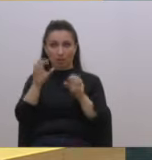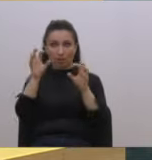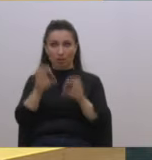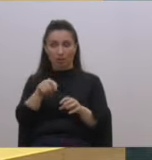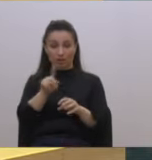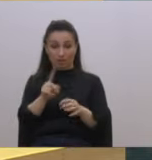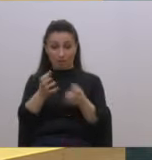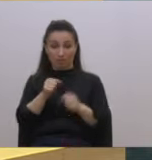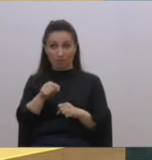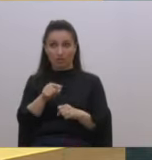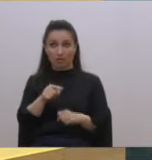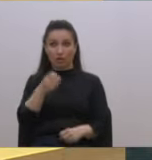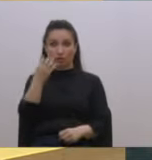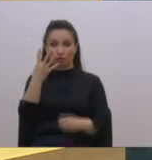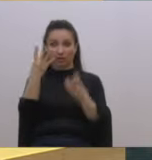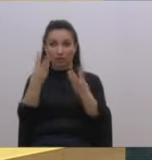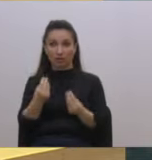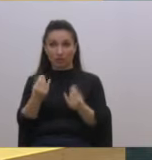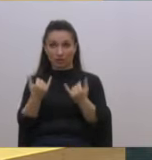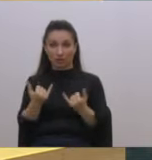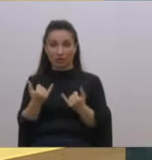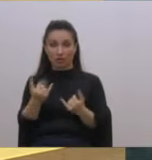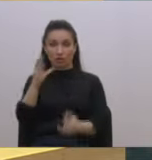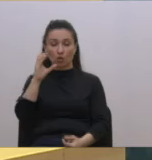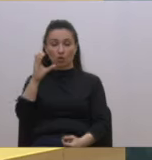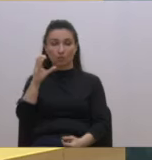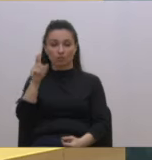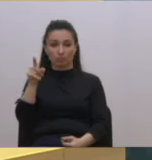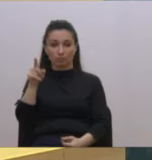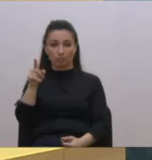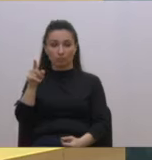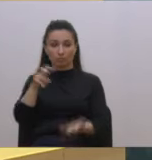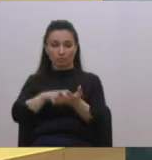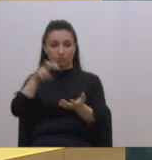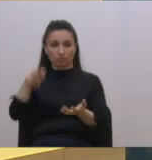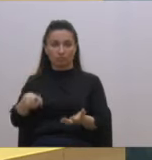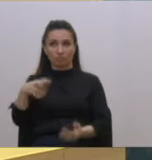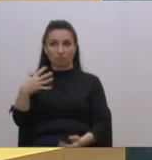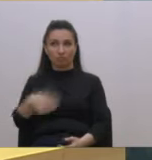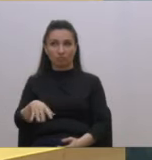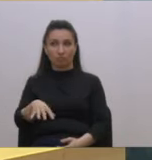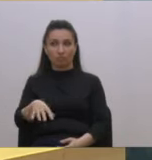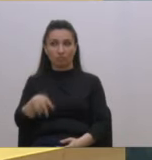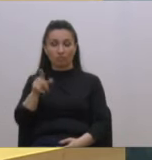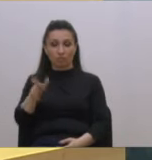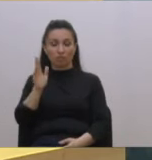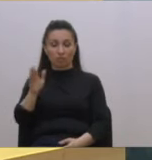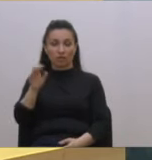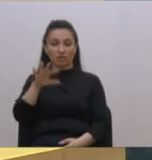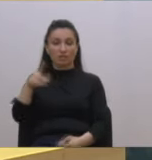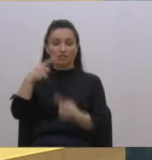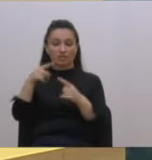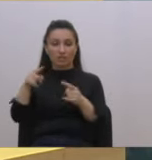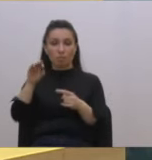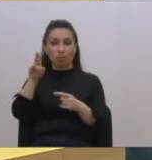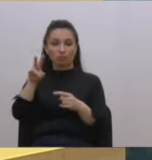თქვენ ახლა ღებულობთ. 14 დღის შემდეგ დღეს სოროსის ფონდმა დატოვა ყირგიზეთი. მას მიყვებიან დასავლეთის სხვა